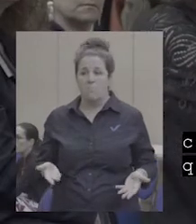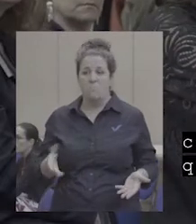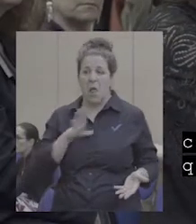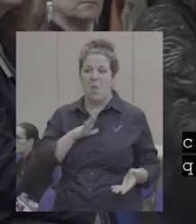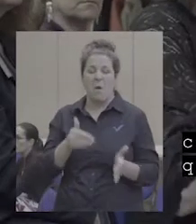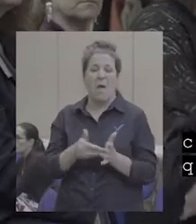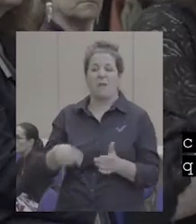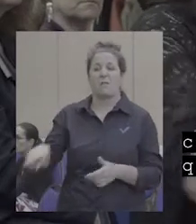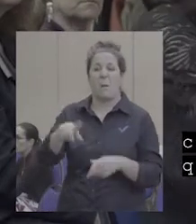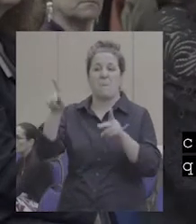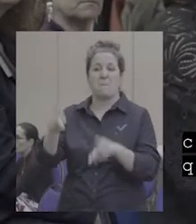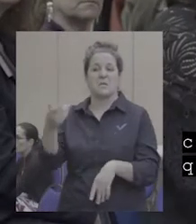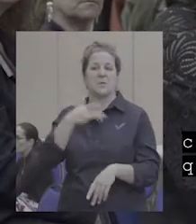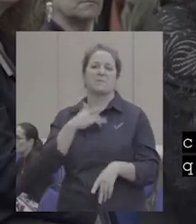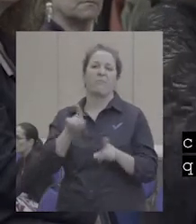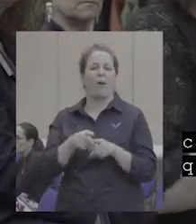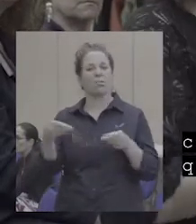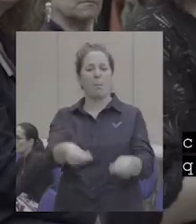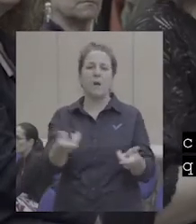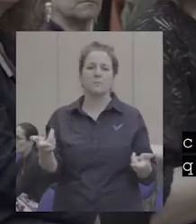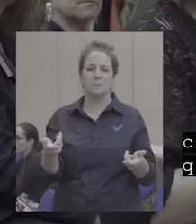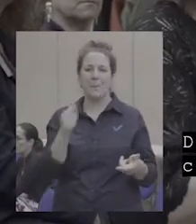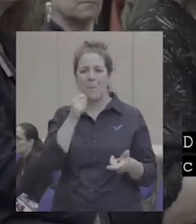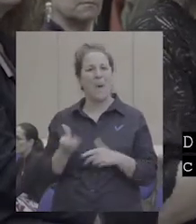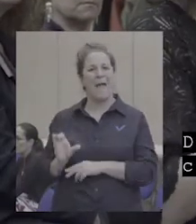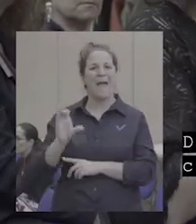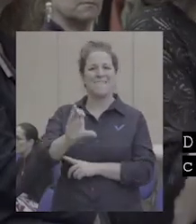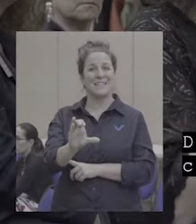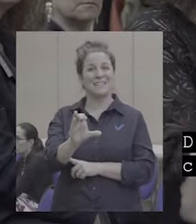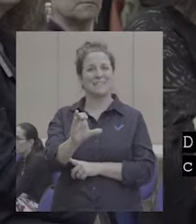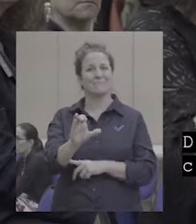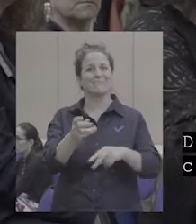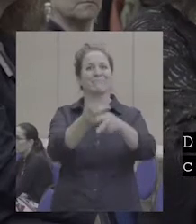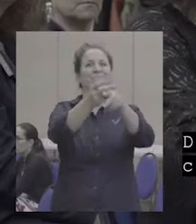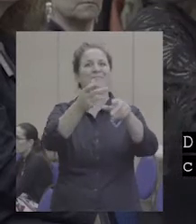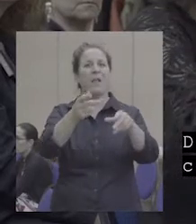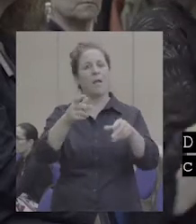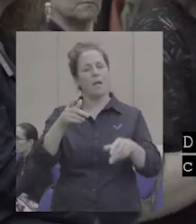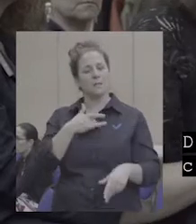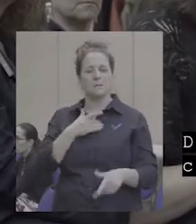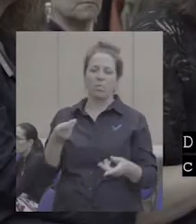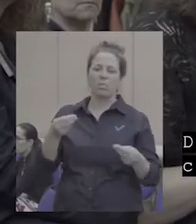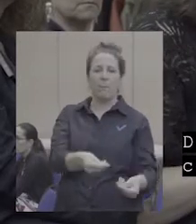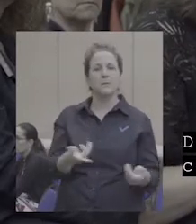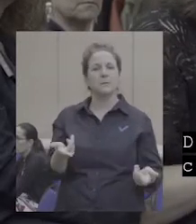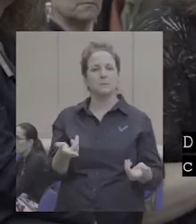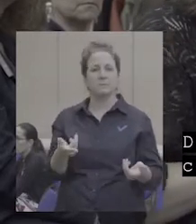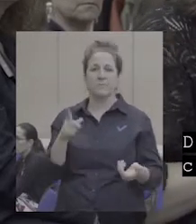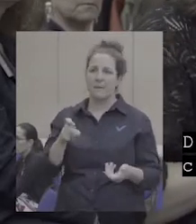une dépense plutôt qu'un investissement. Donc, on a ce principe-là à combattre